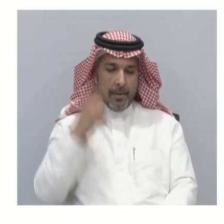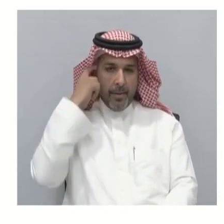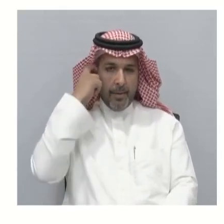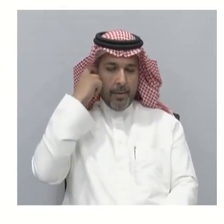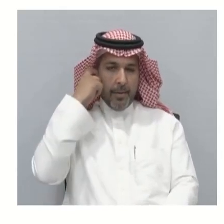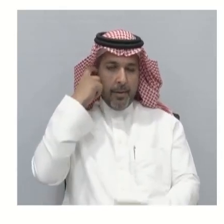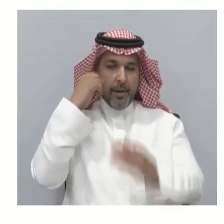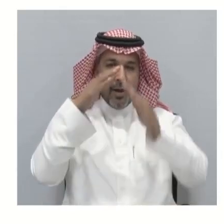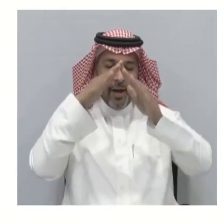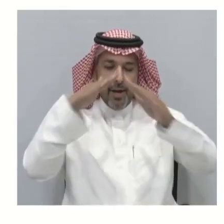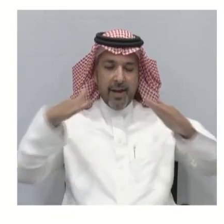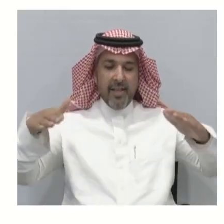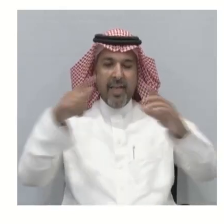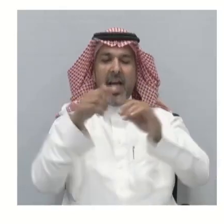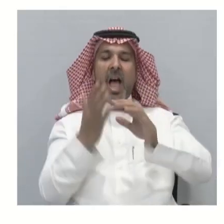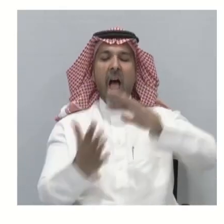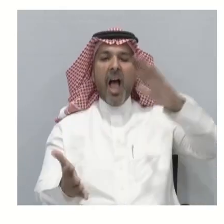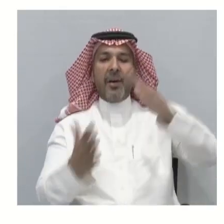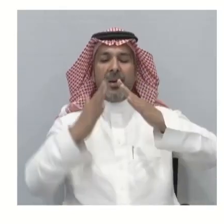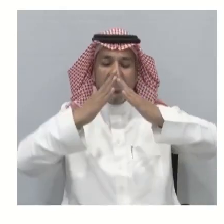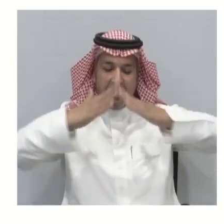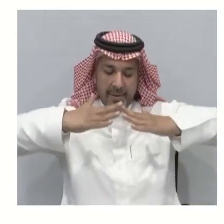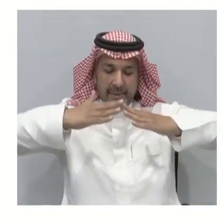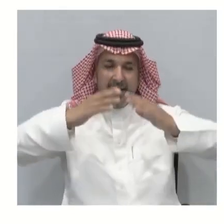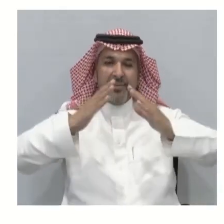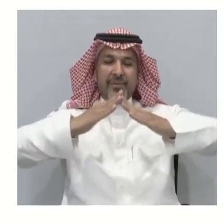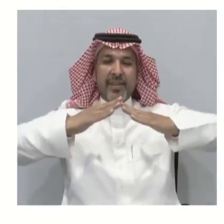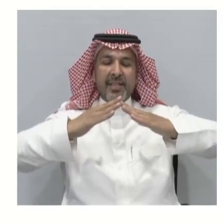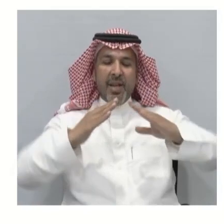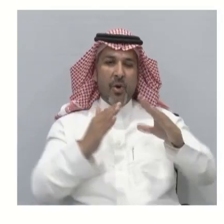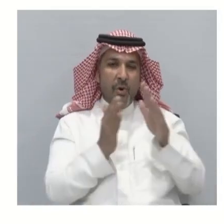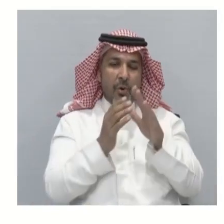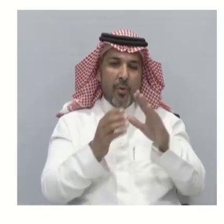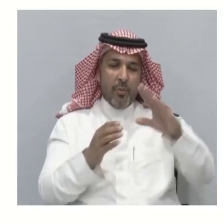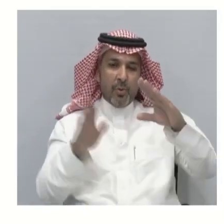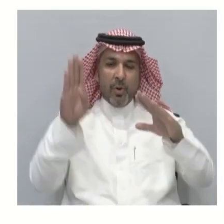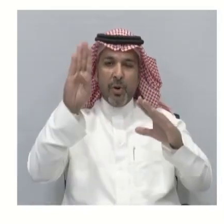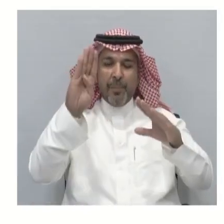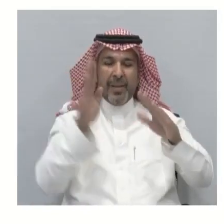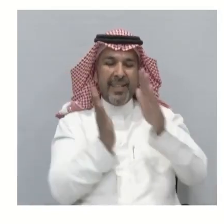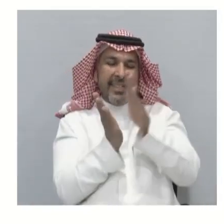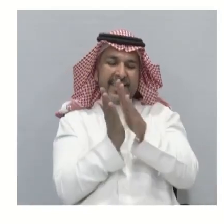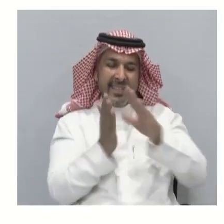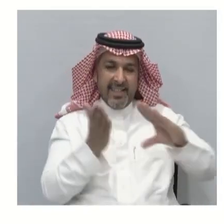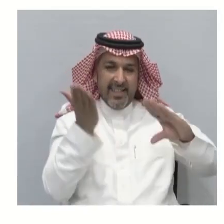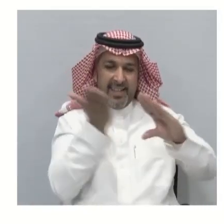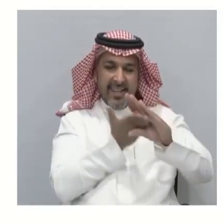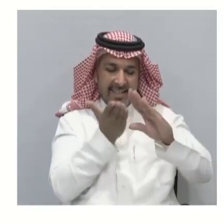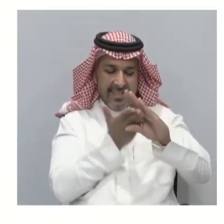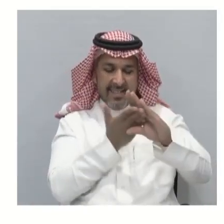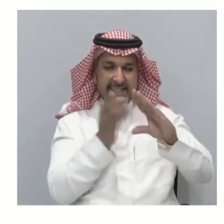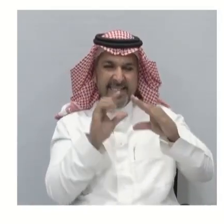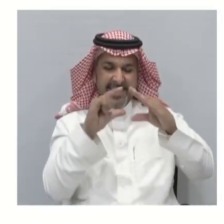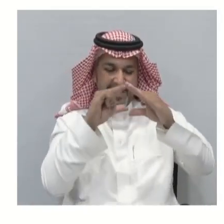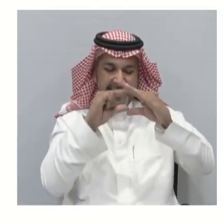اكبر من قياس الزاويه ب ممتاز يجب ان يكون طول الضلع المقابل للزاويه b